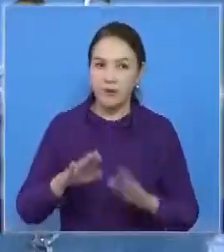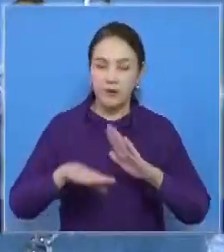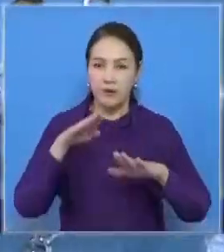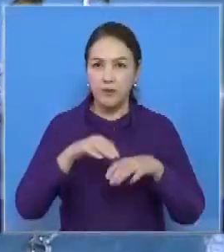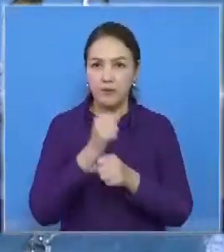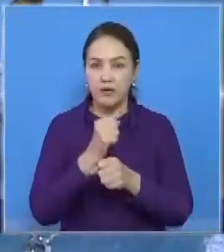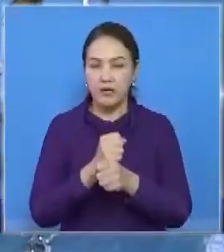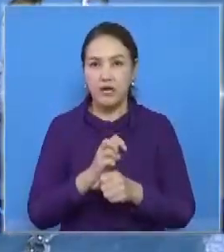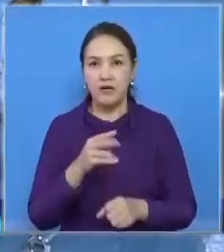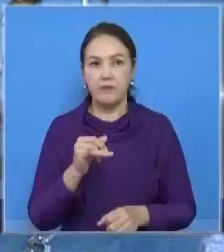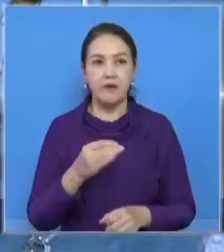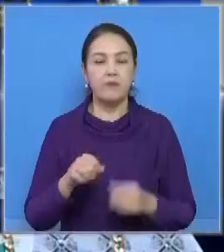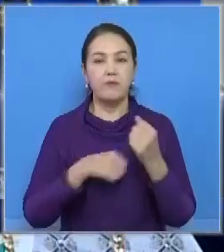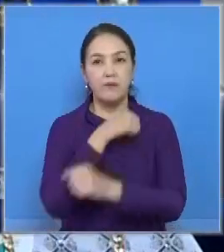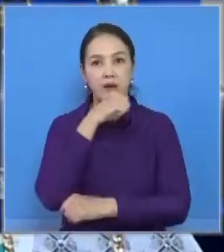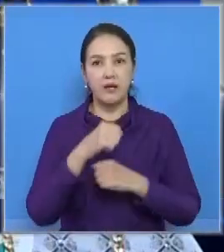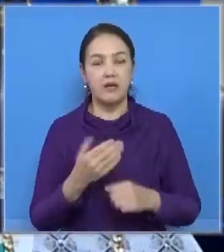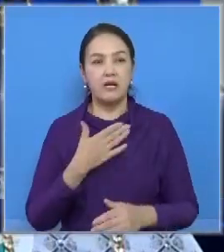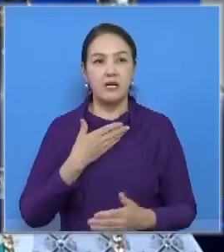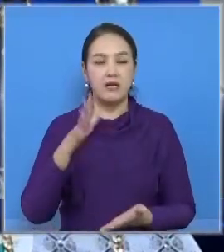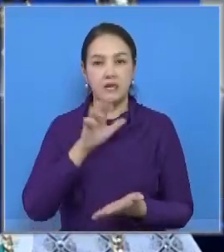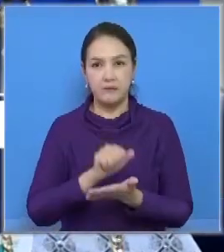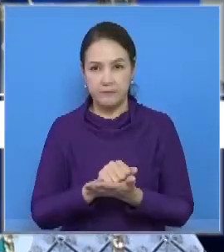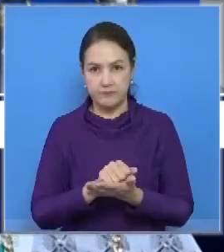выполненные с применением отечественных материалов.